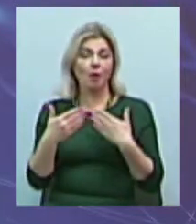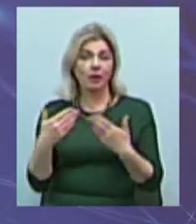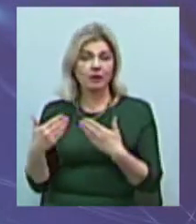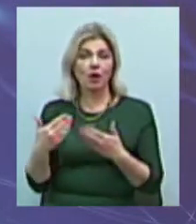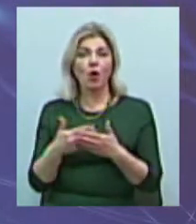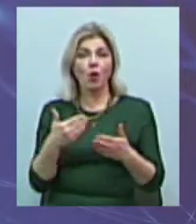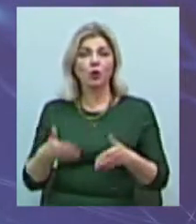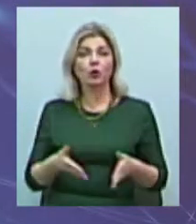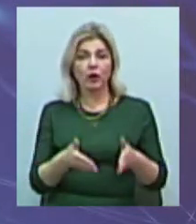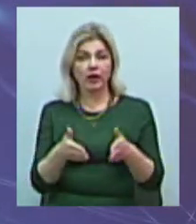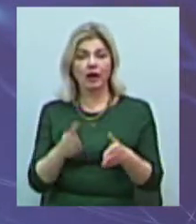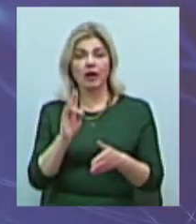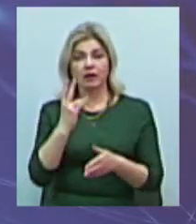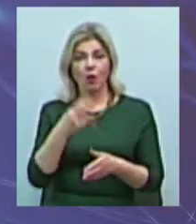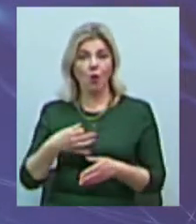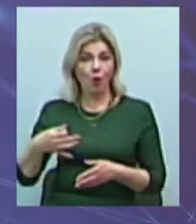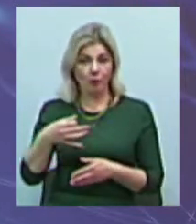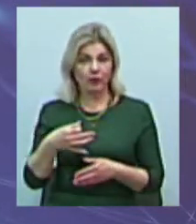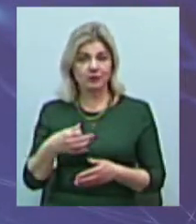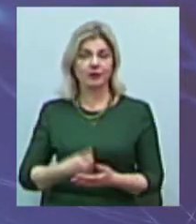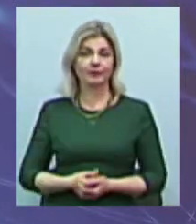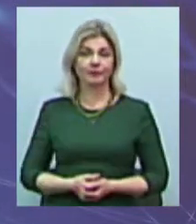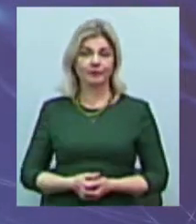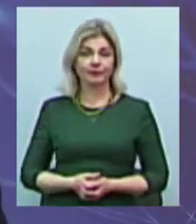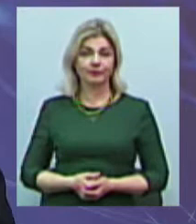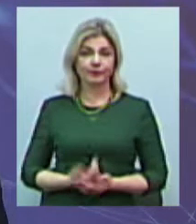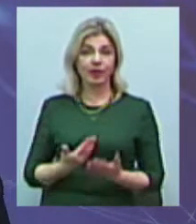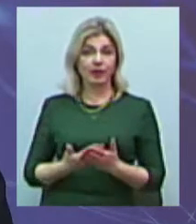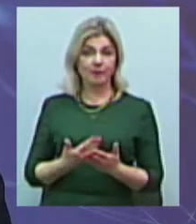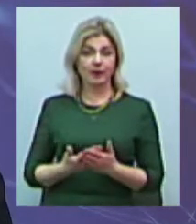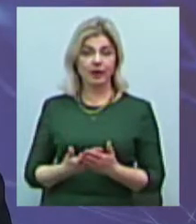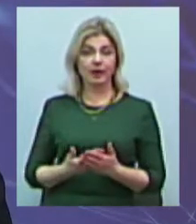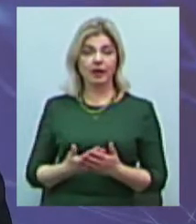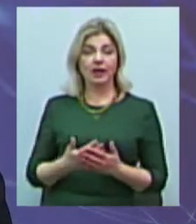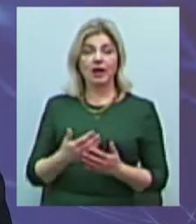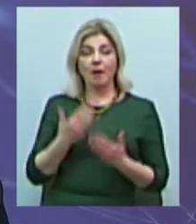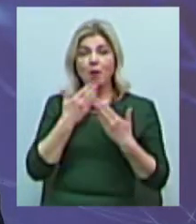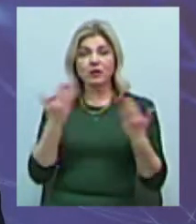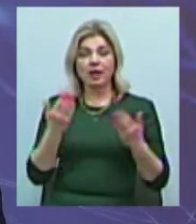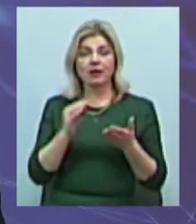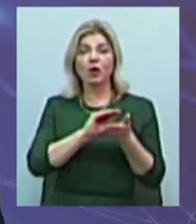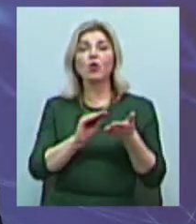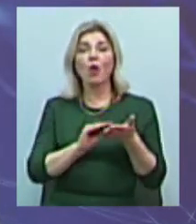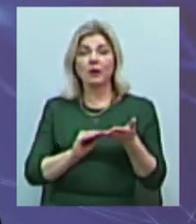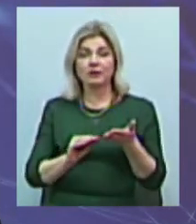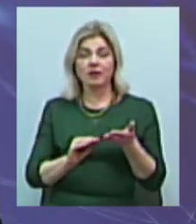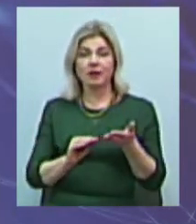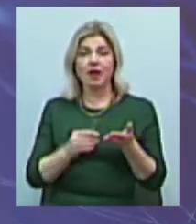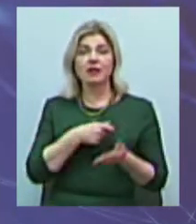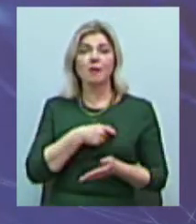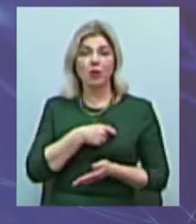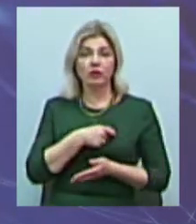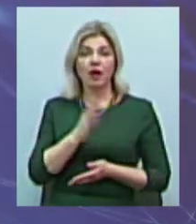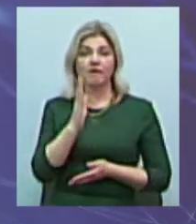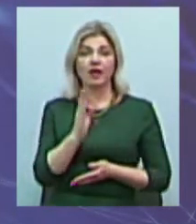від доріг Миколаївської області. Наприклад, серед останніх дописів депутат обласної ради